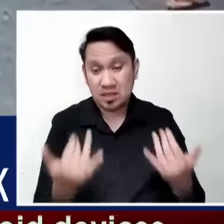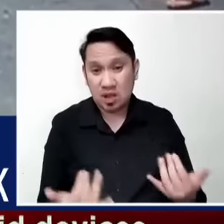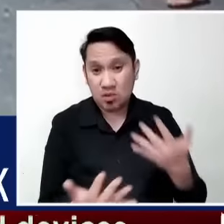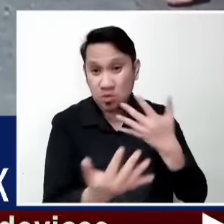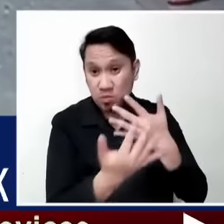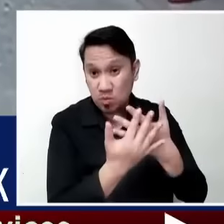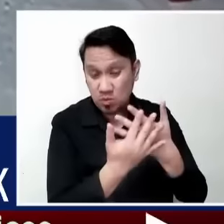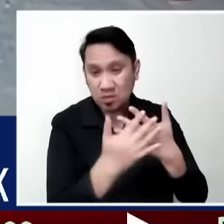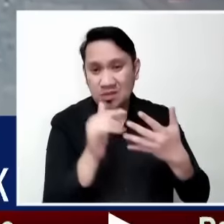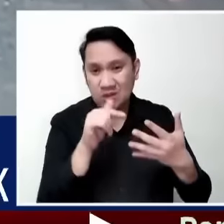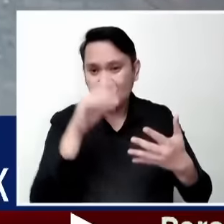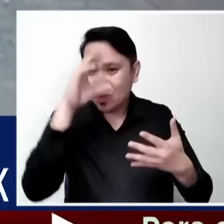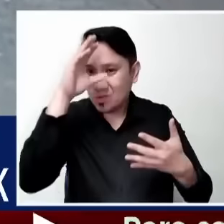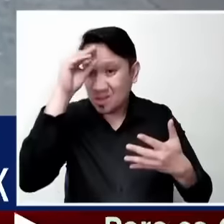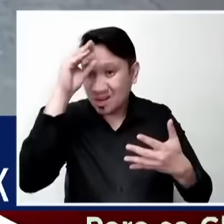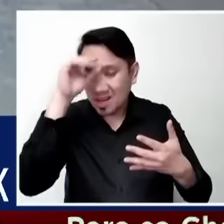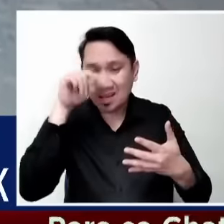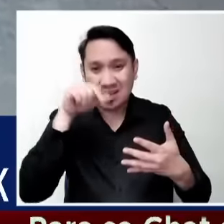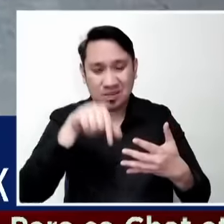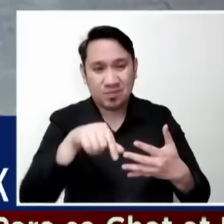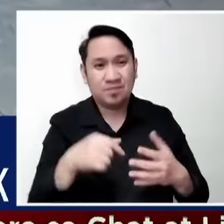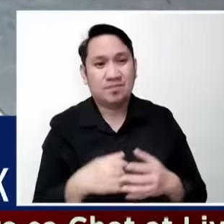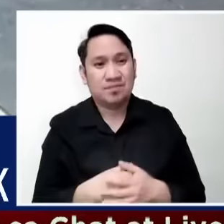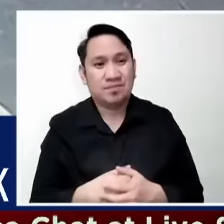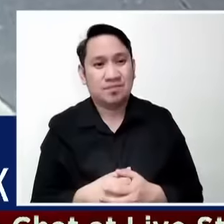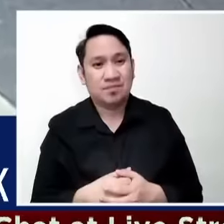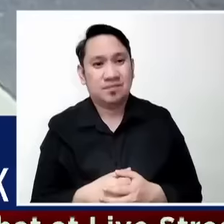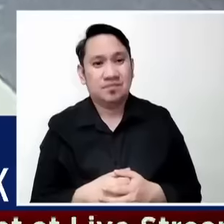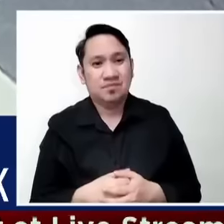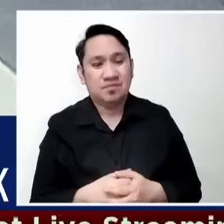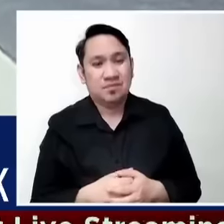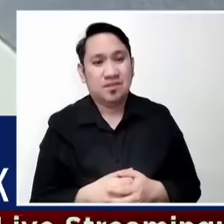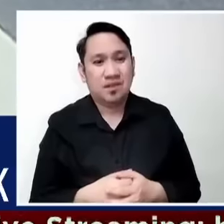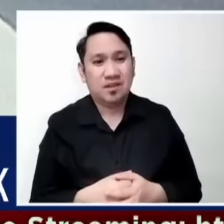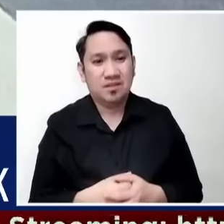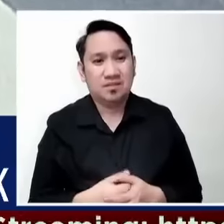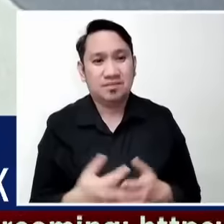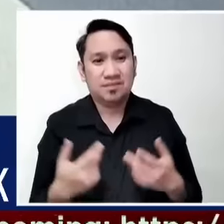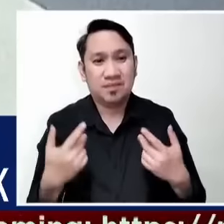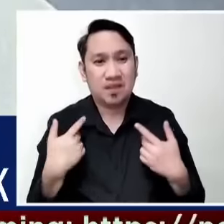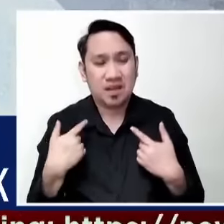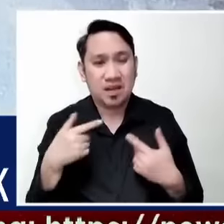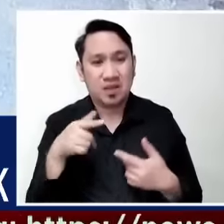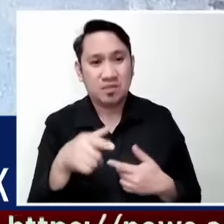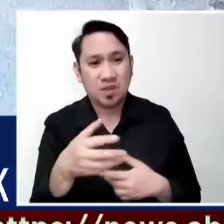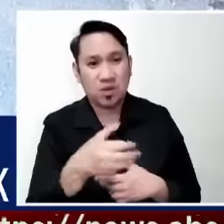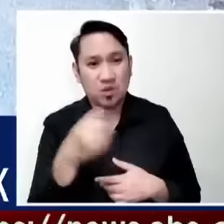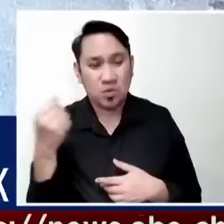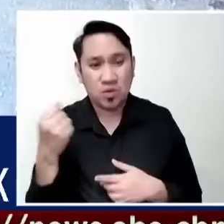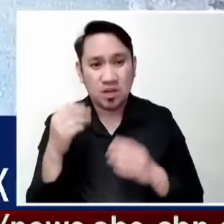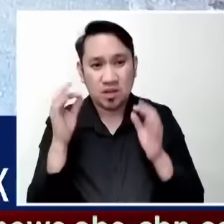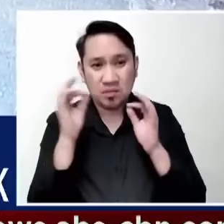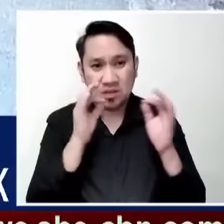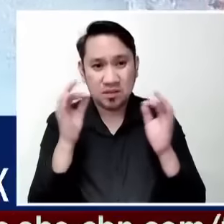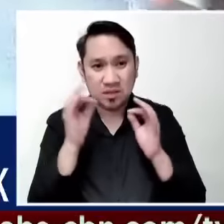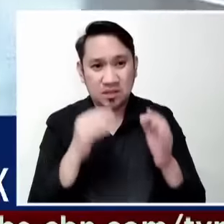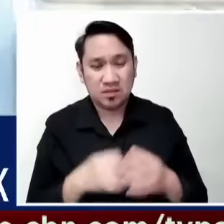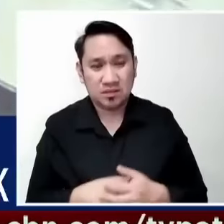ang lalaki na naharap sa kasong illegal drugs matapos siyang makuhanan ng illegal na droga. Job